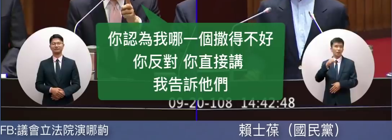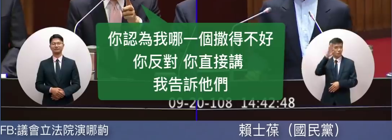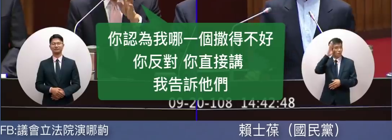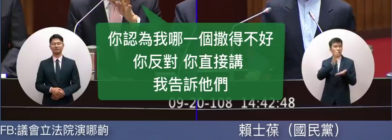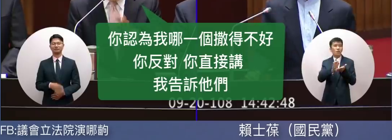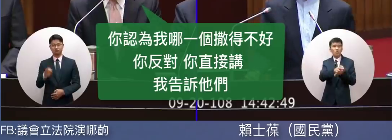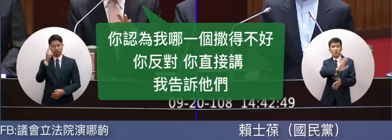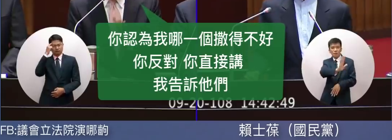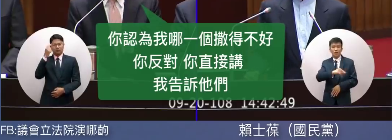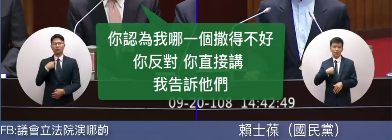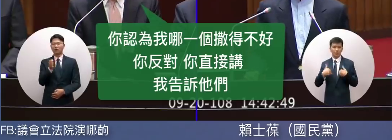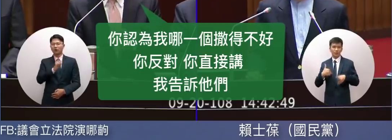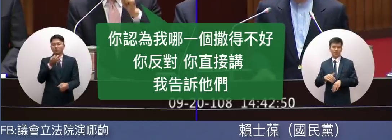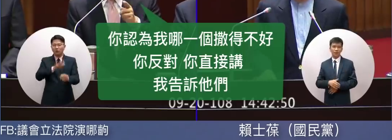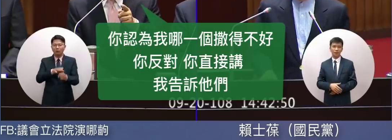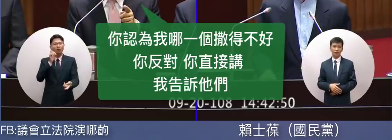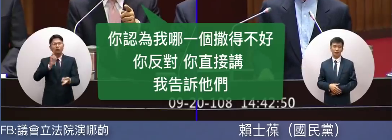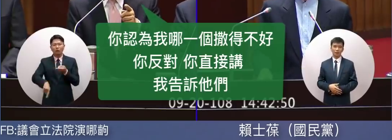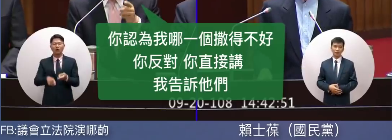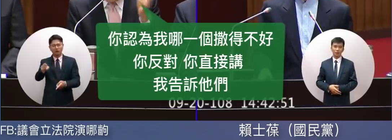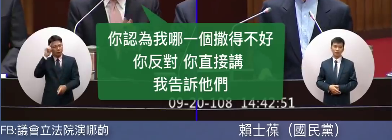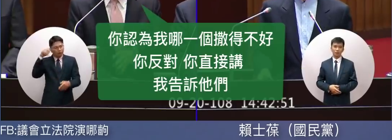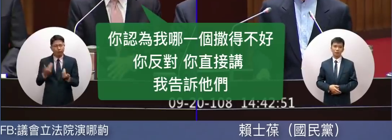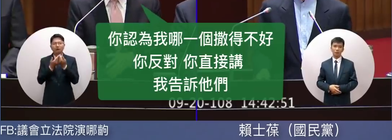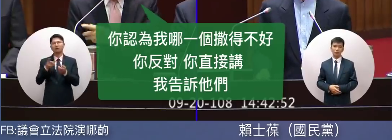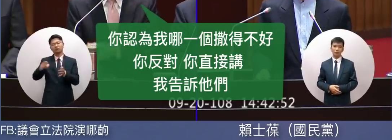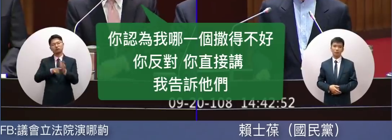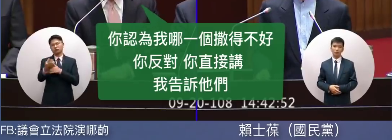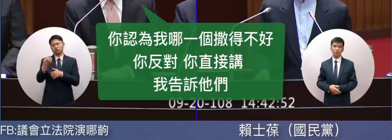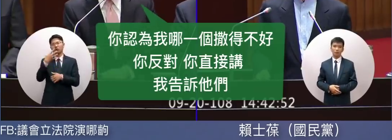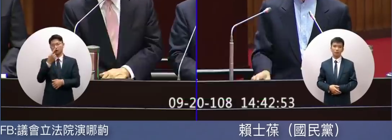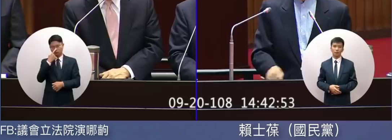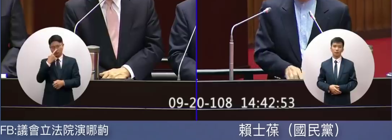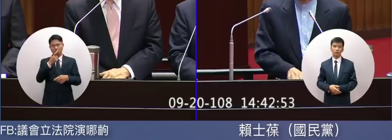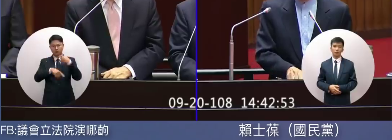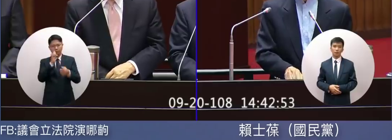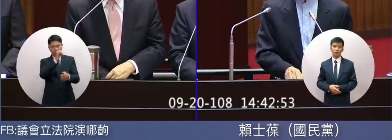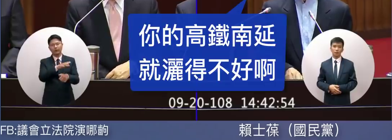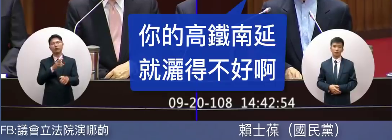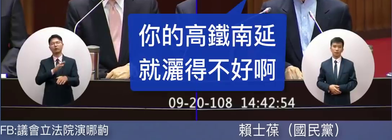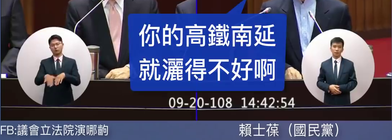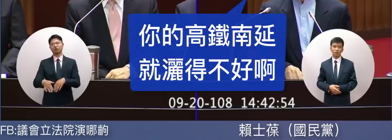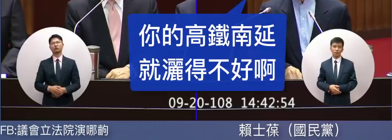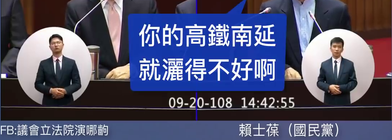撒到 你认为我哪一个撒的不好？你反对，你直接讲，我告诉他们。